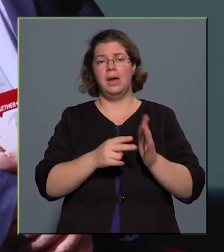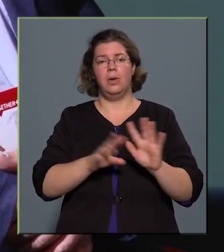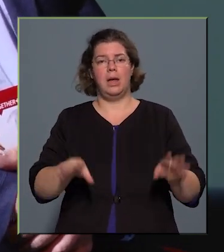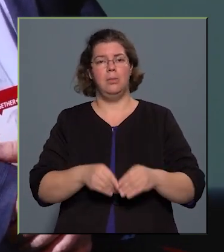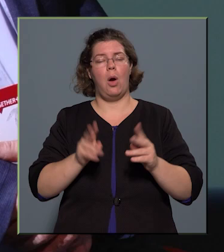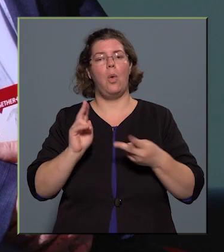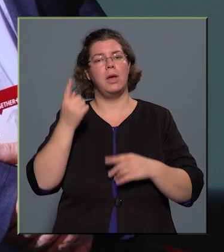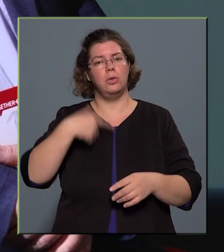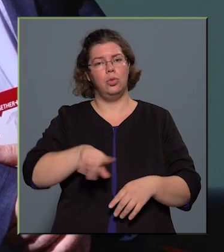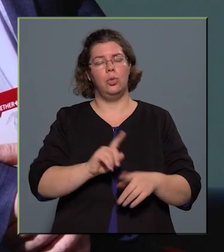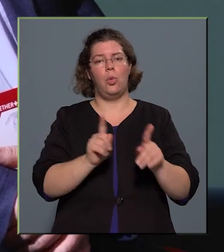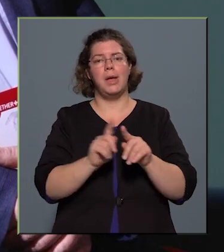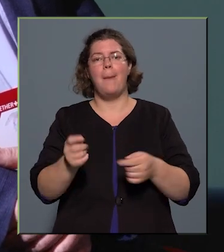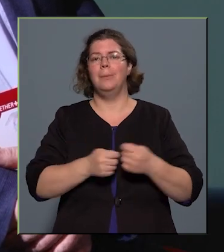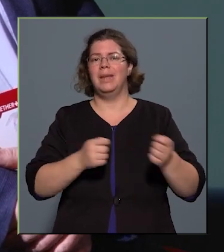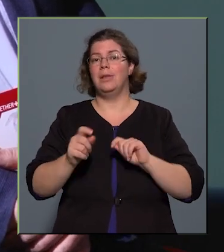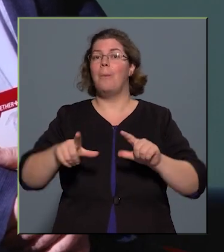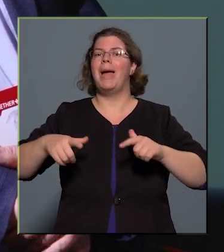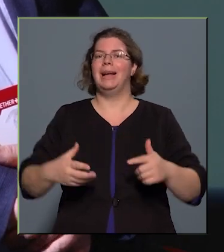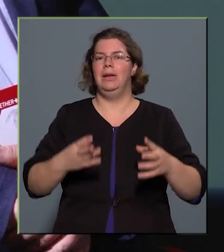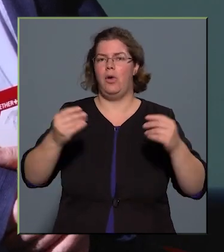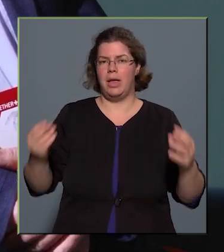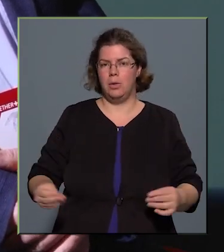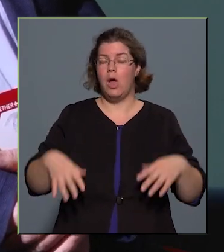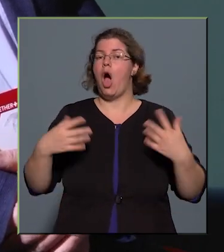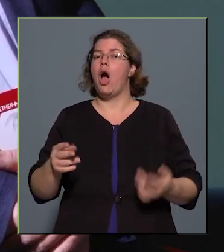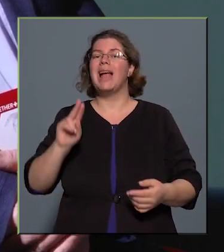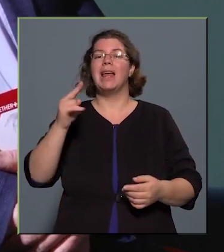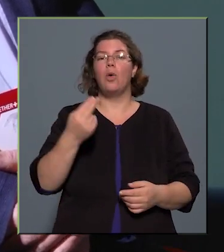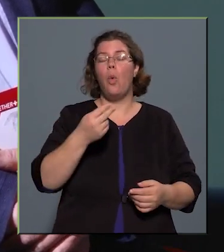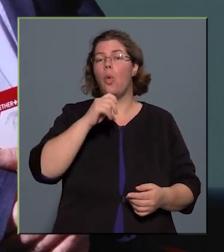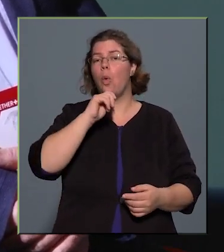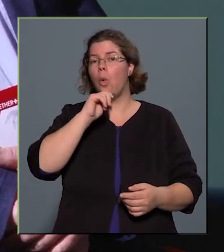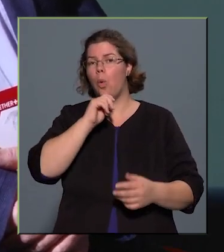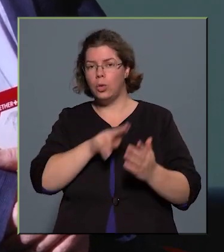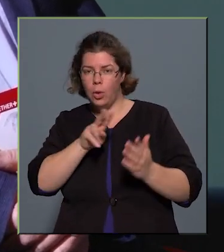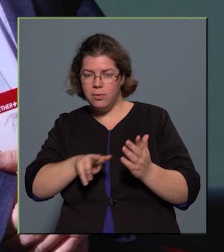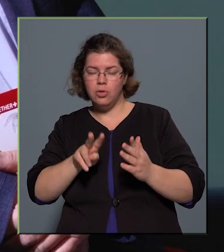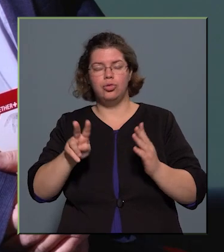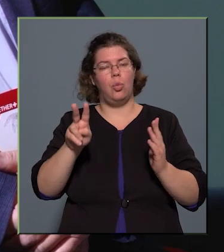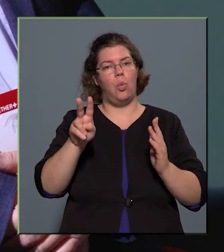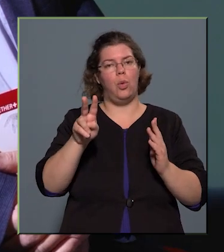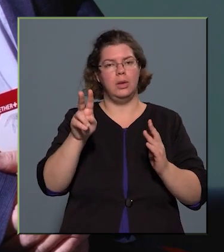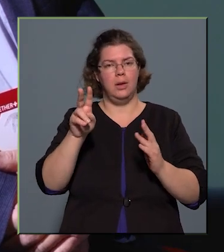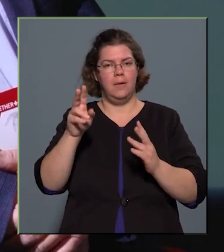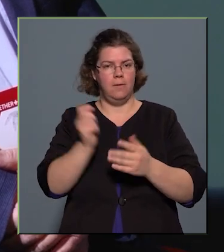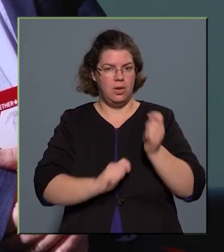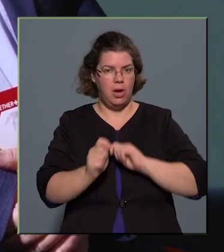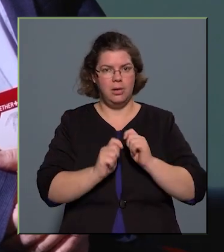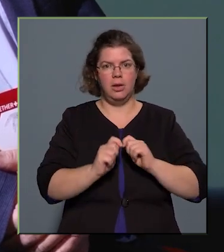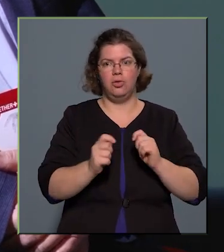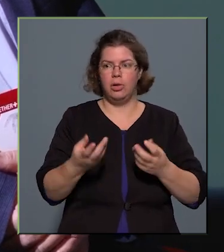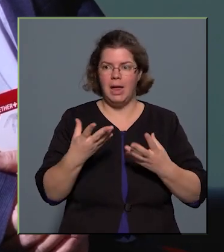tudunk olyan piacon meglévő eszközöket, akár egy kódolvasót vásárolni, és a termelésünkbe